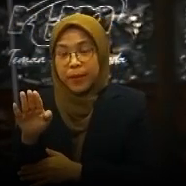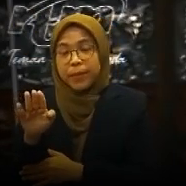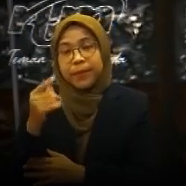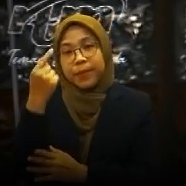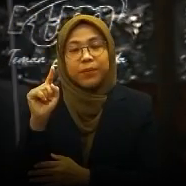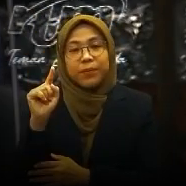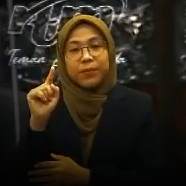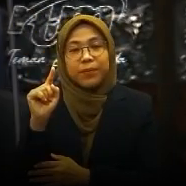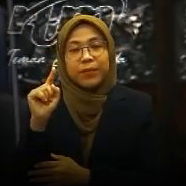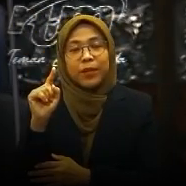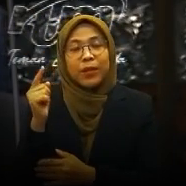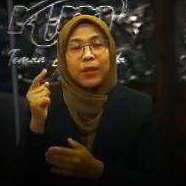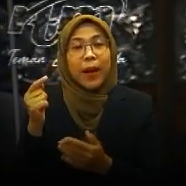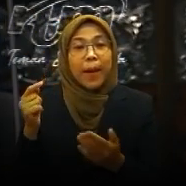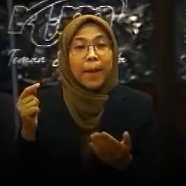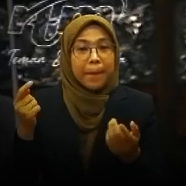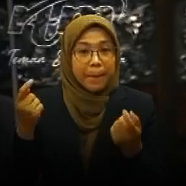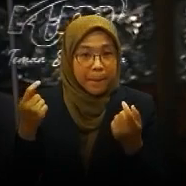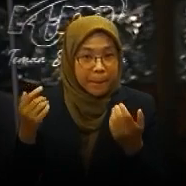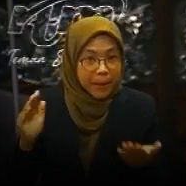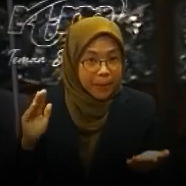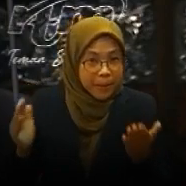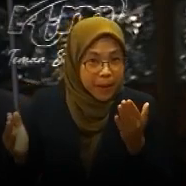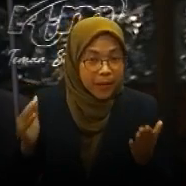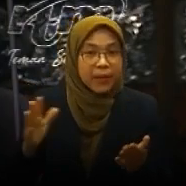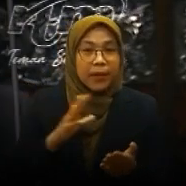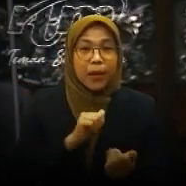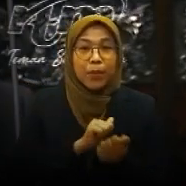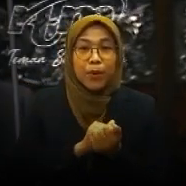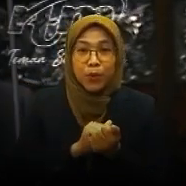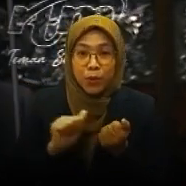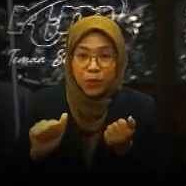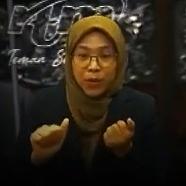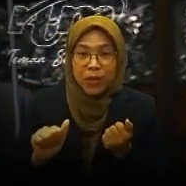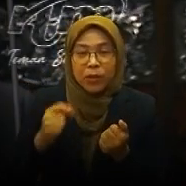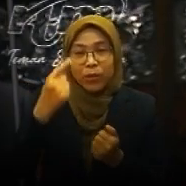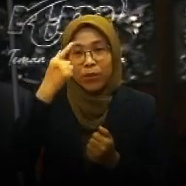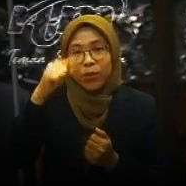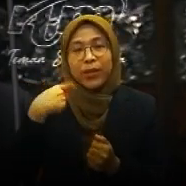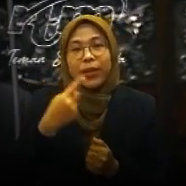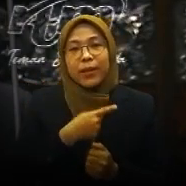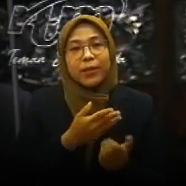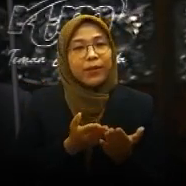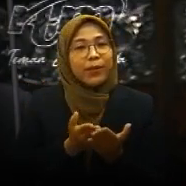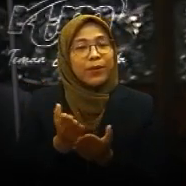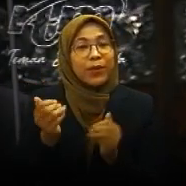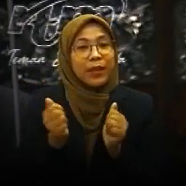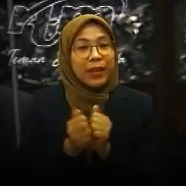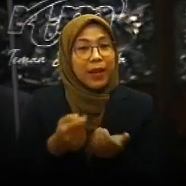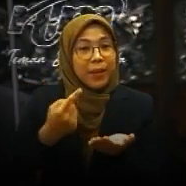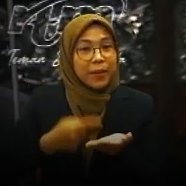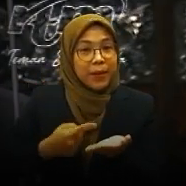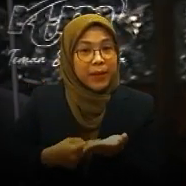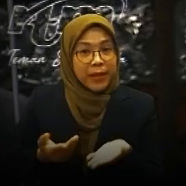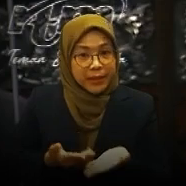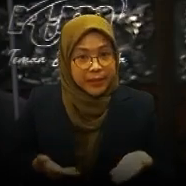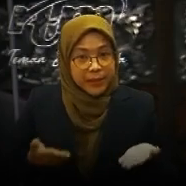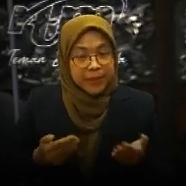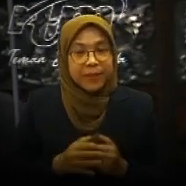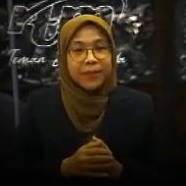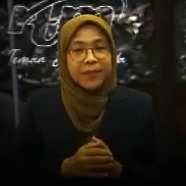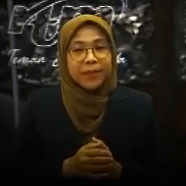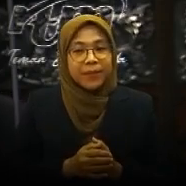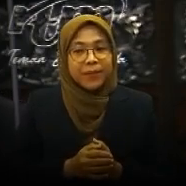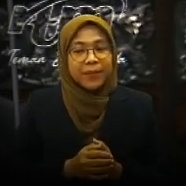untuk menimbangkan dan meluluskan supaya kita boleh teruskan dengan perbahasan di